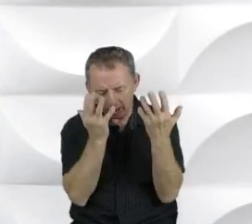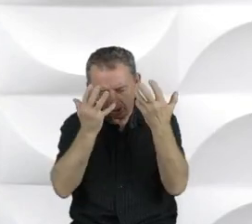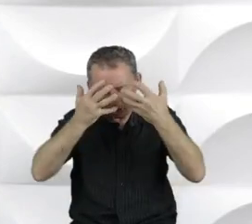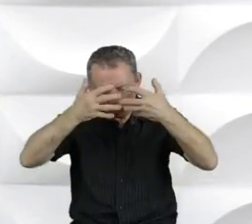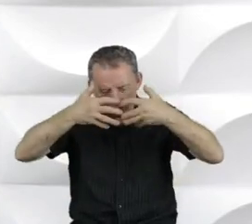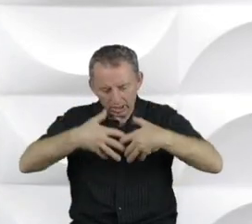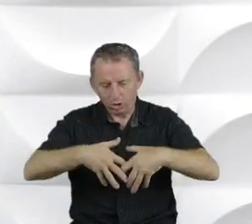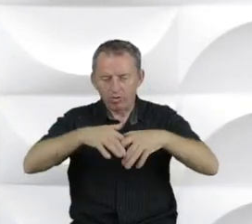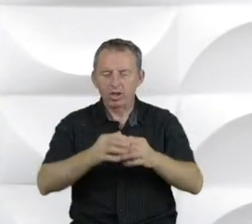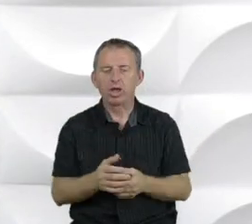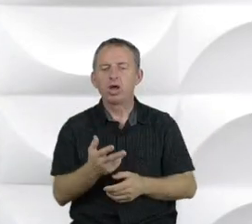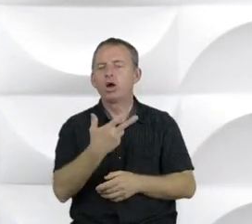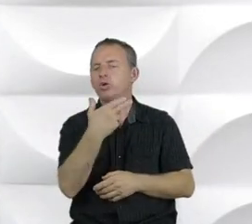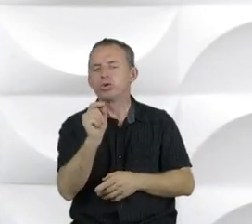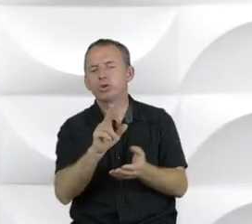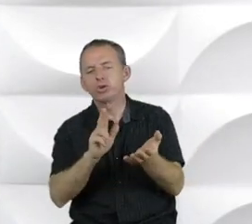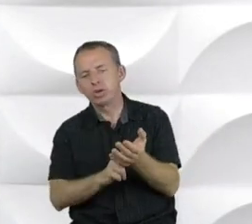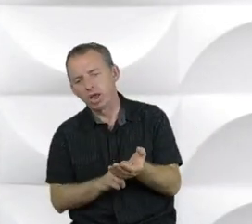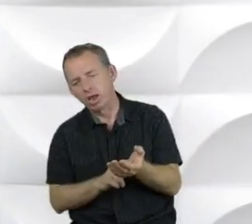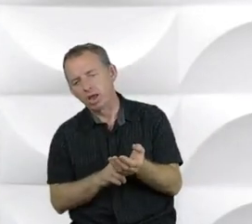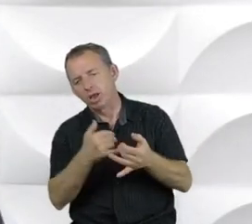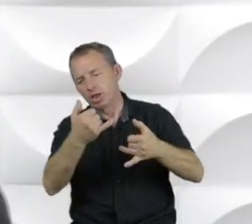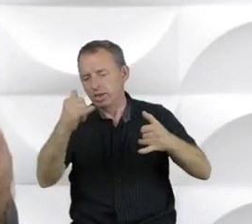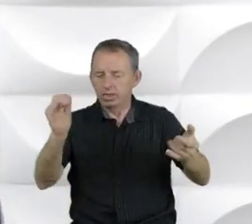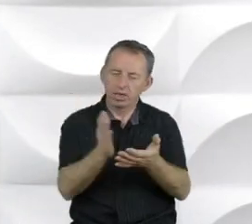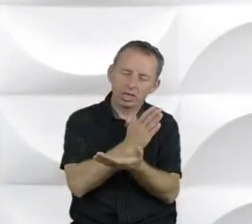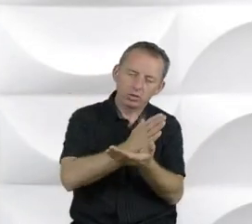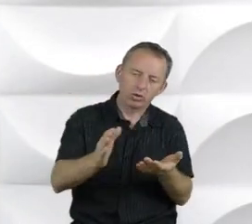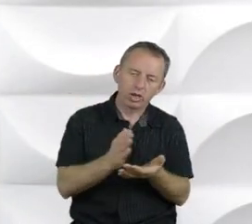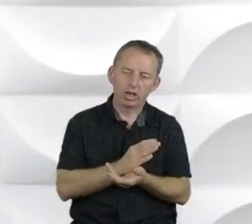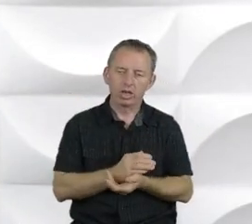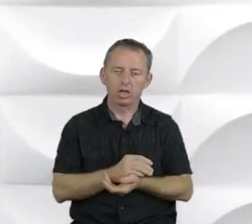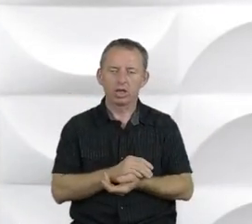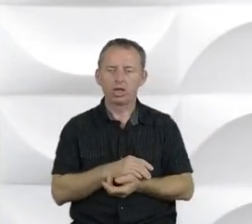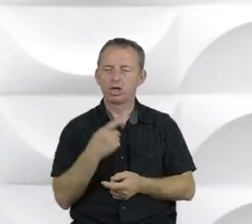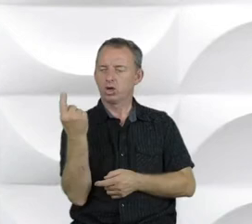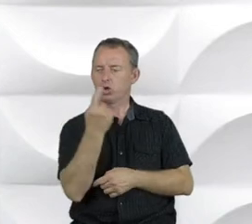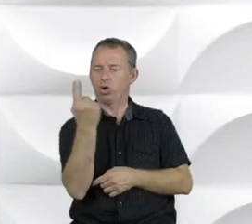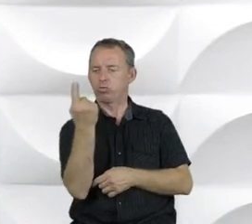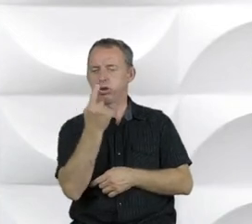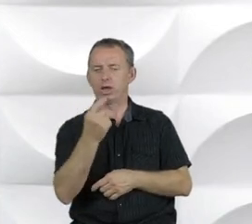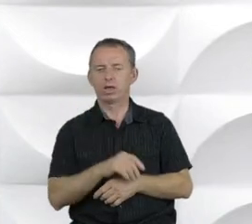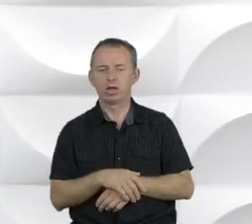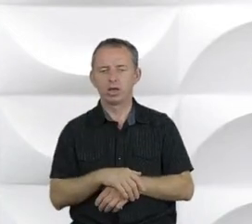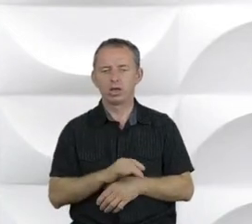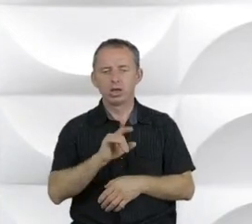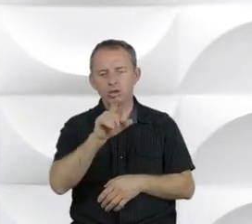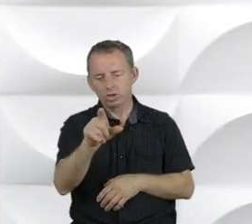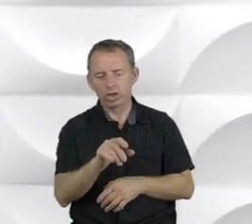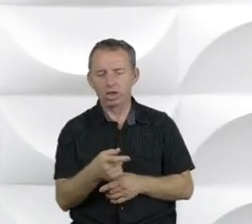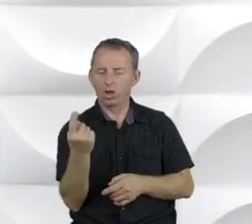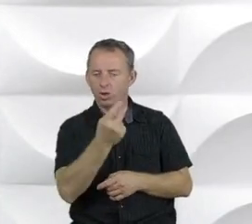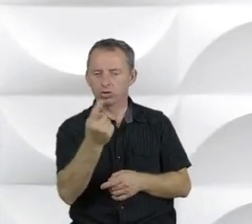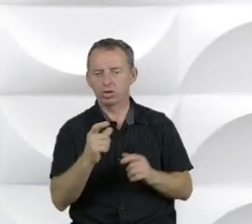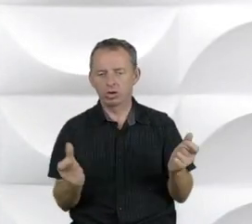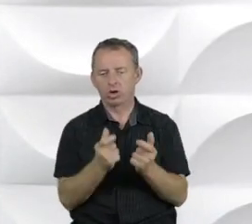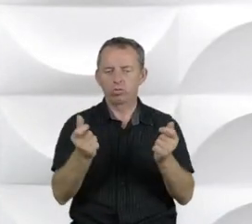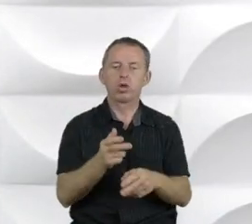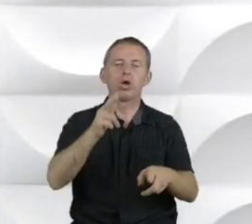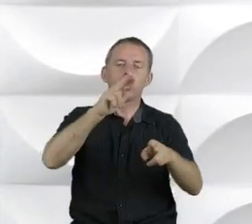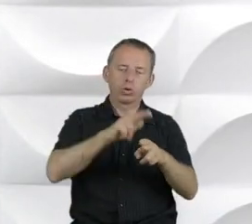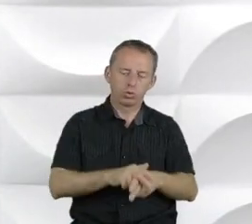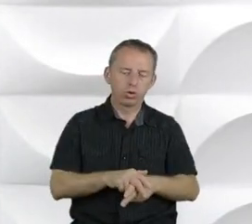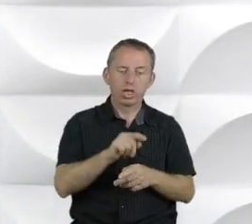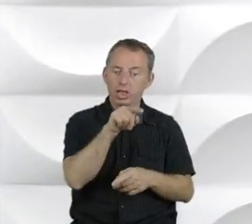koncentrować niż na, jak niektórzy mówią, groźbach czy ostrzeżeniach, które tam